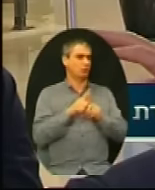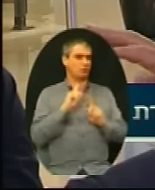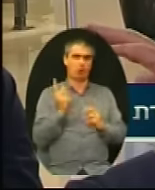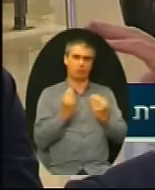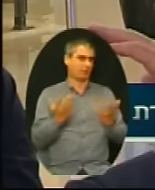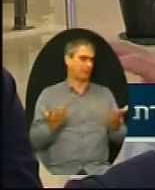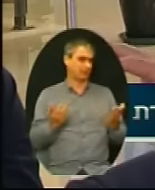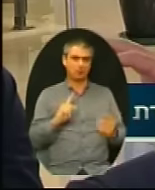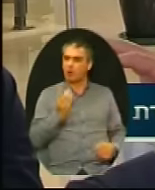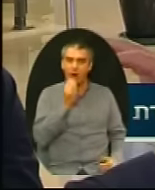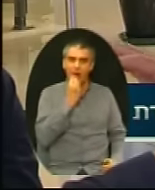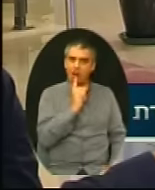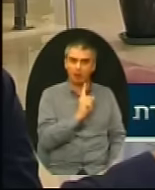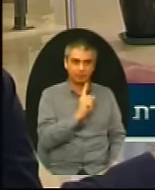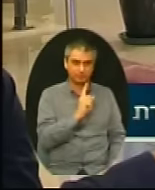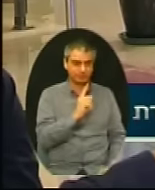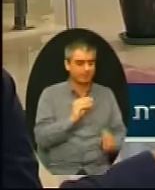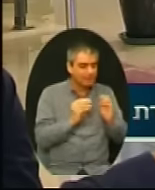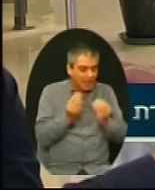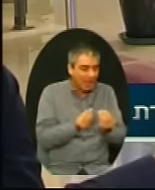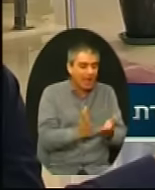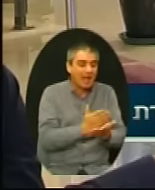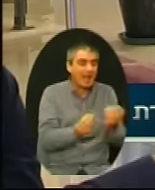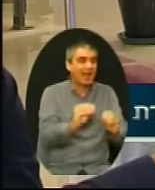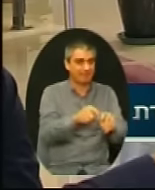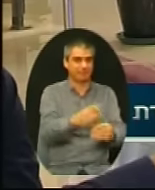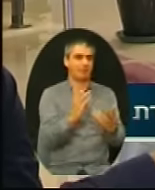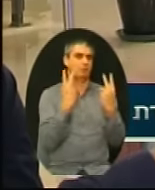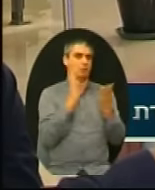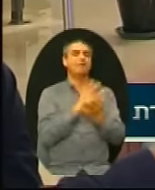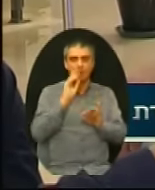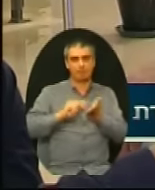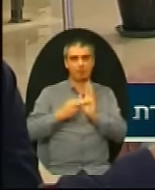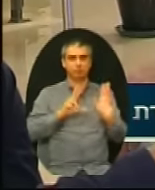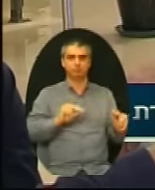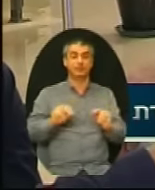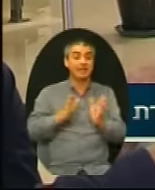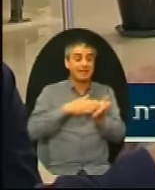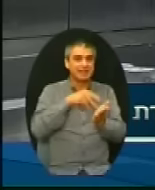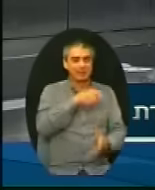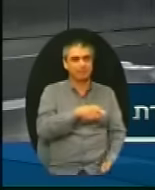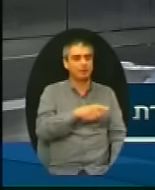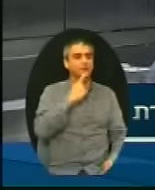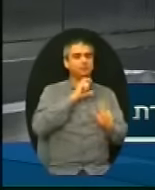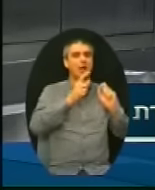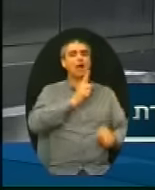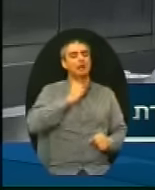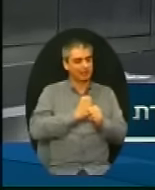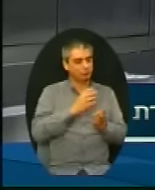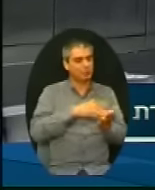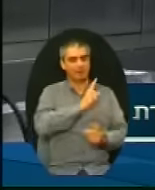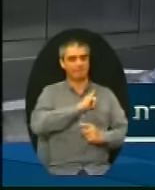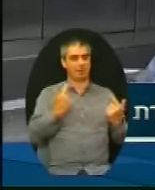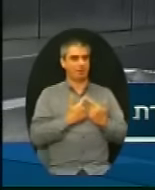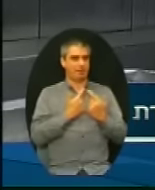דבר, אגב, בכל אוכל, הפרודוקטים הם עקובים, וגם בפוליטיקה זה ככה. כן. והריבה הזאת היא תחת הסיסמה, עשו ריבה ולא